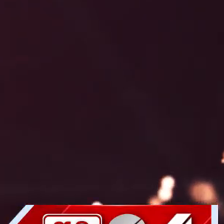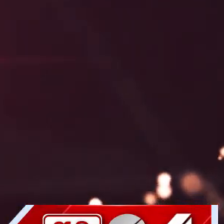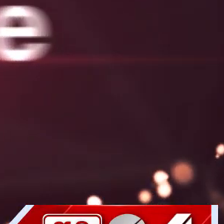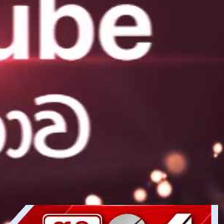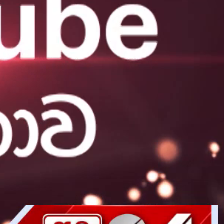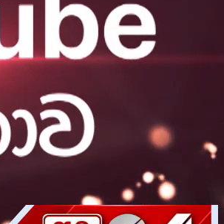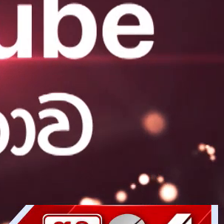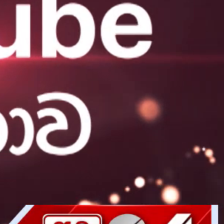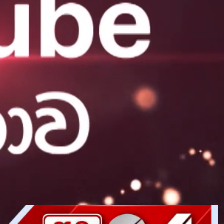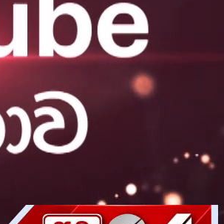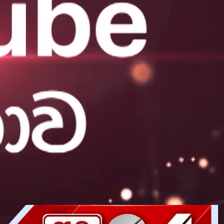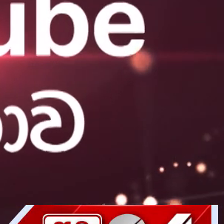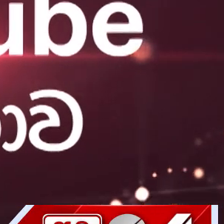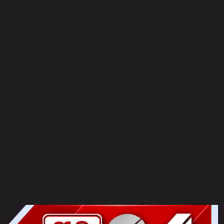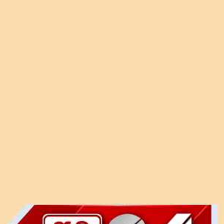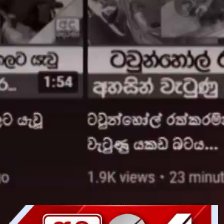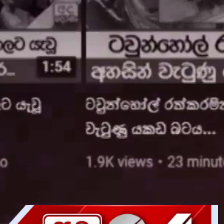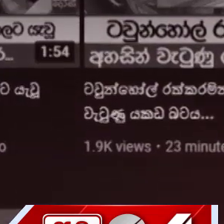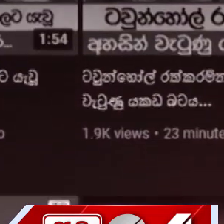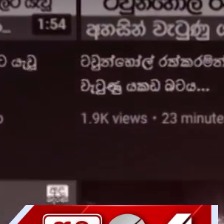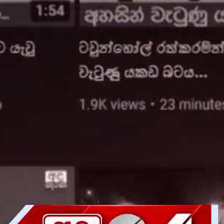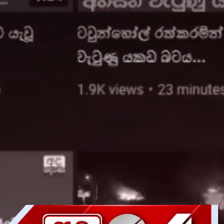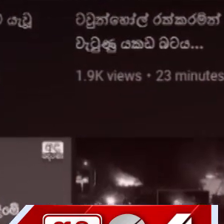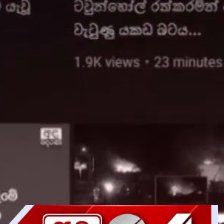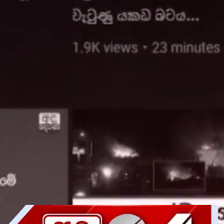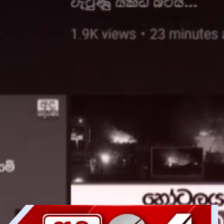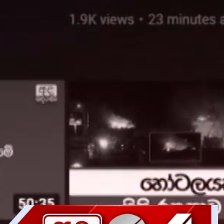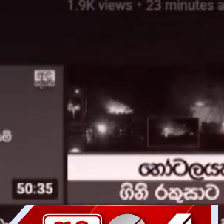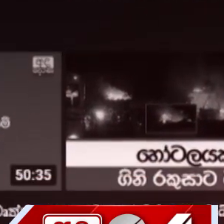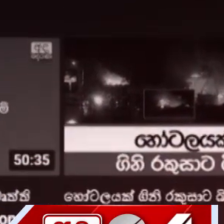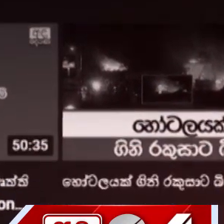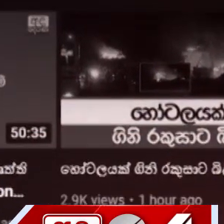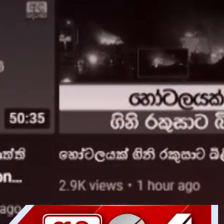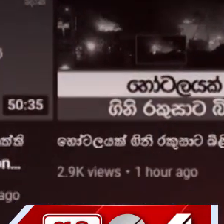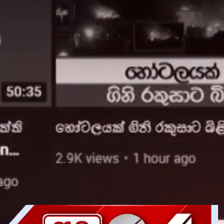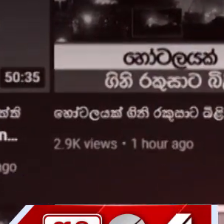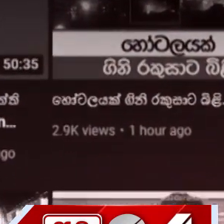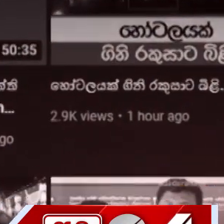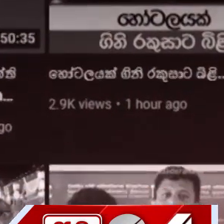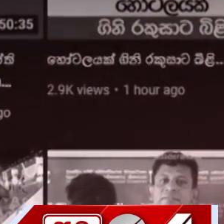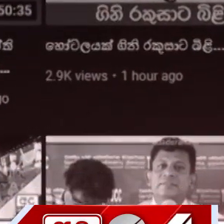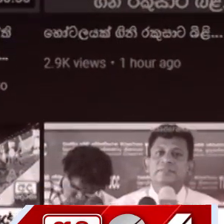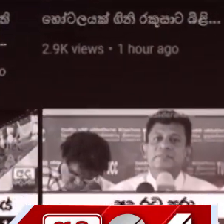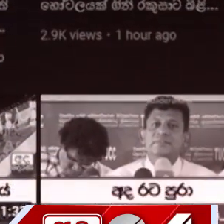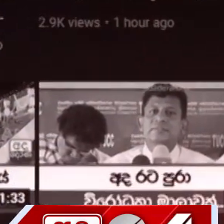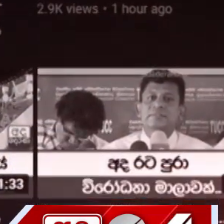අද දෙරණ YouTube නාලිකාව YouTube අද දෙරණ දැන්ම subscribe කරන්න